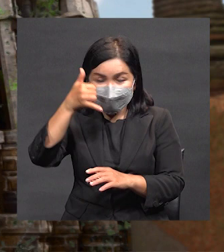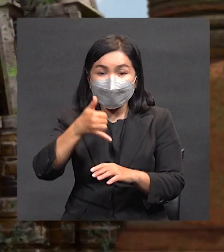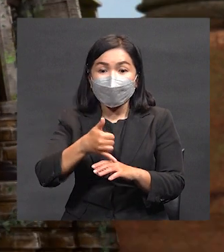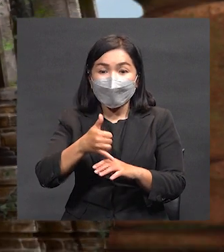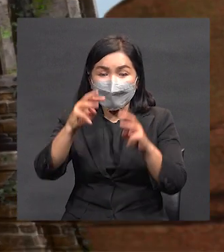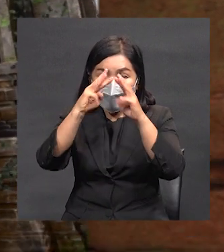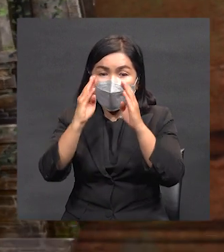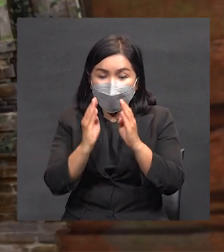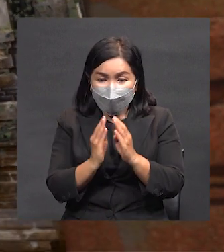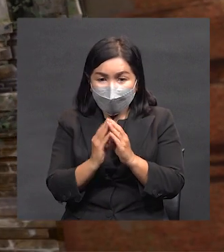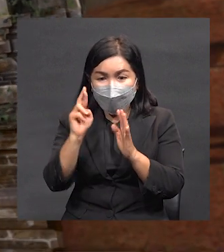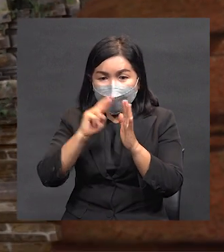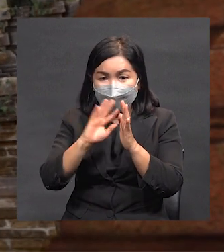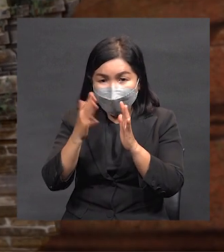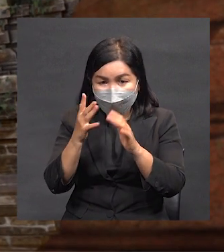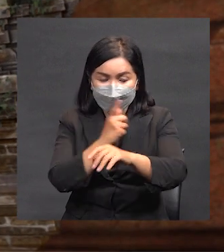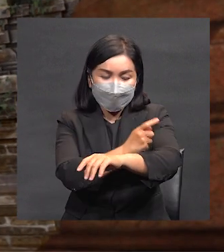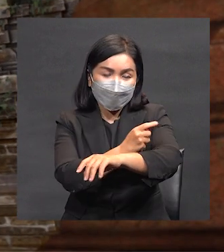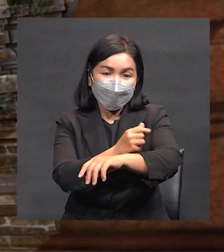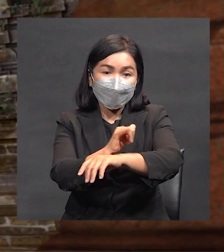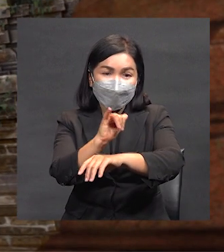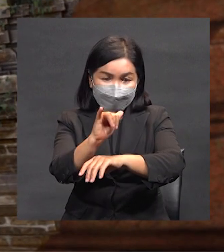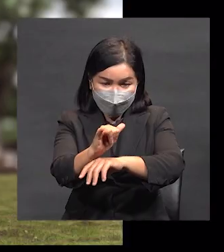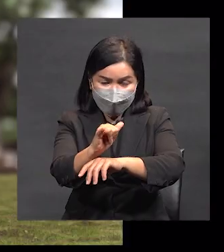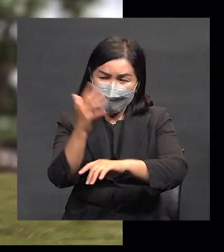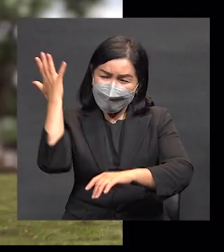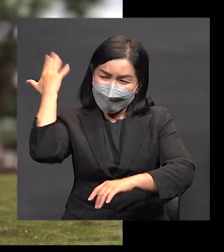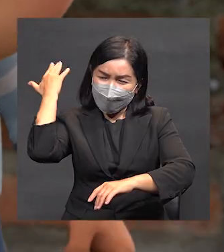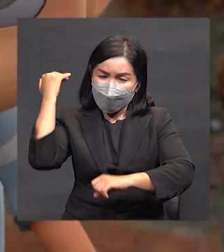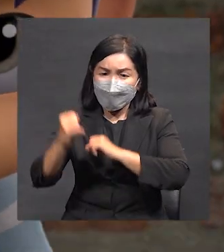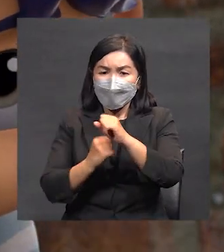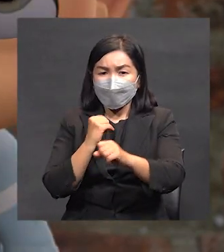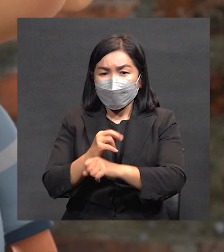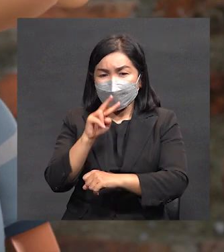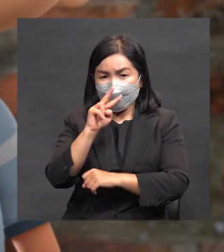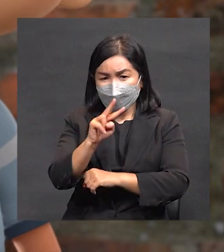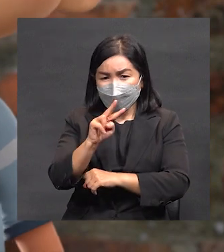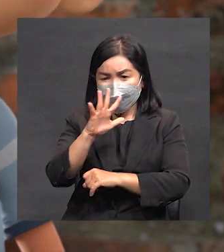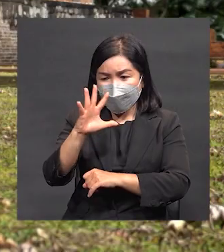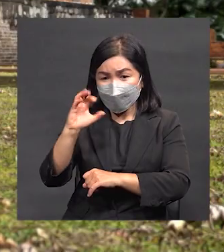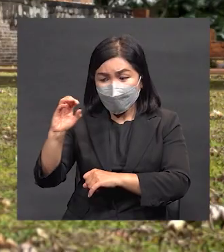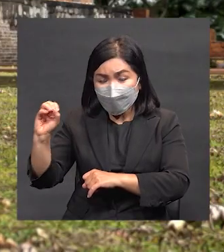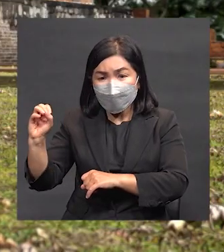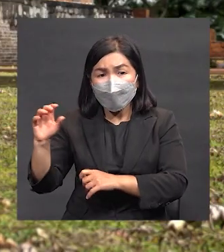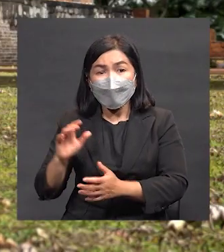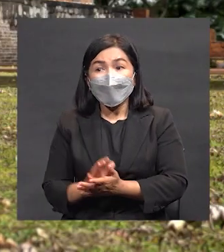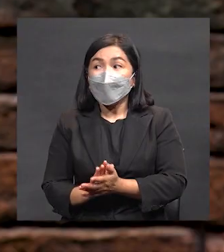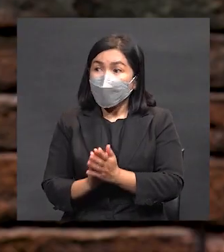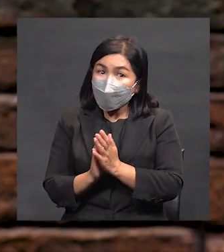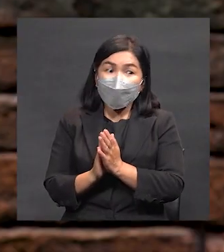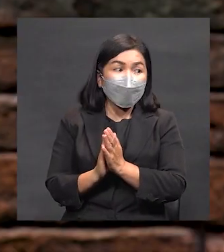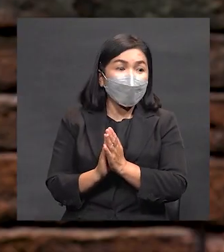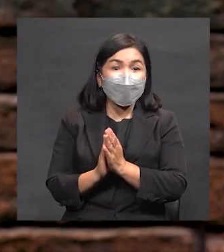วัดราชบูรณะจังหวัดพระนครศรีอยุธยาพุทธศักราช2500 โ